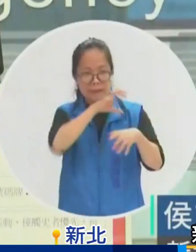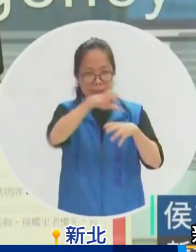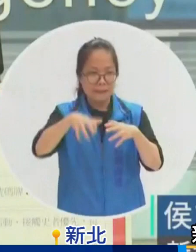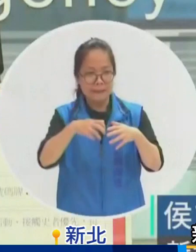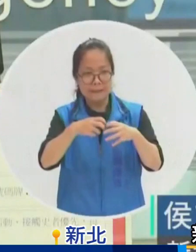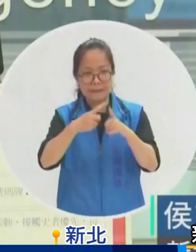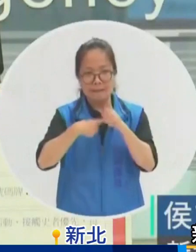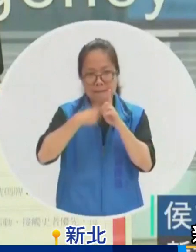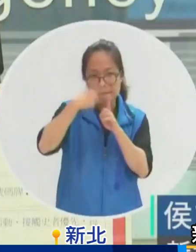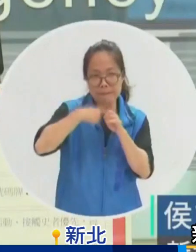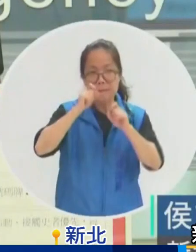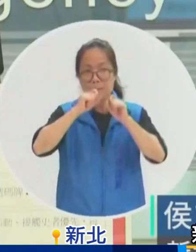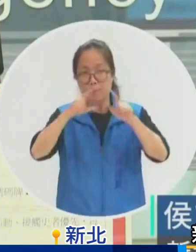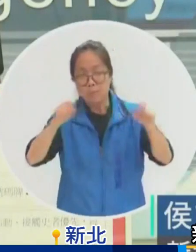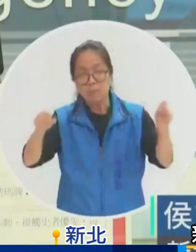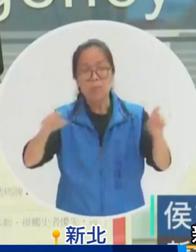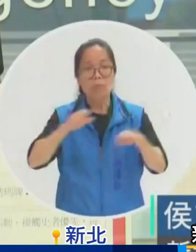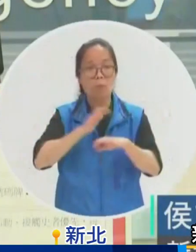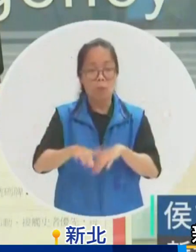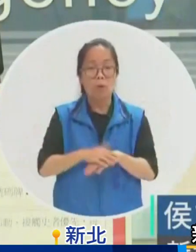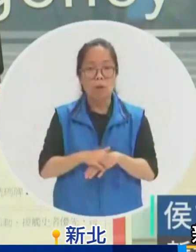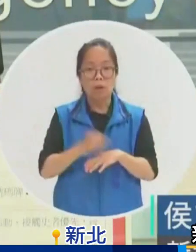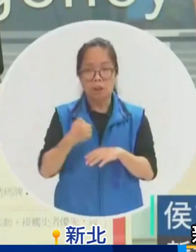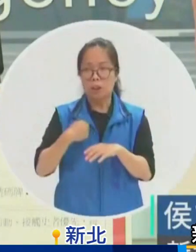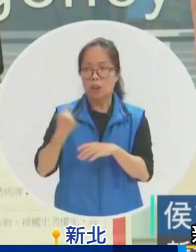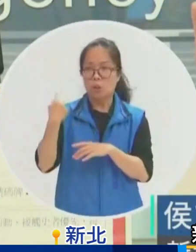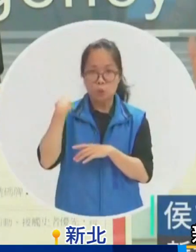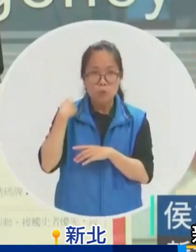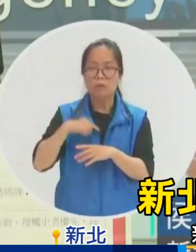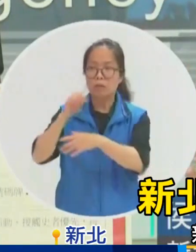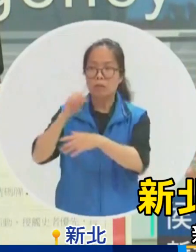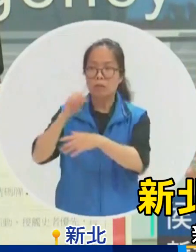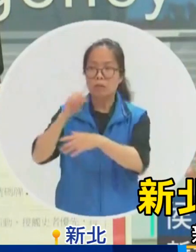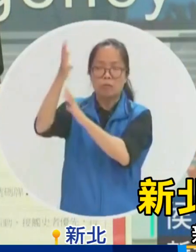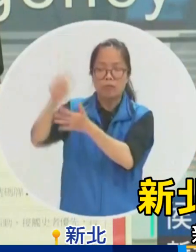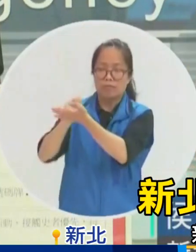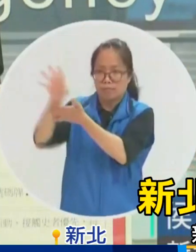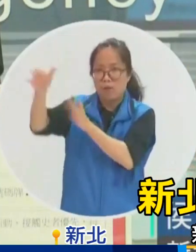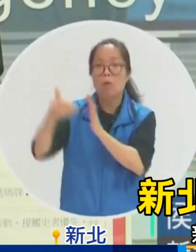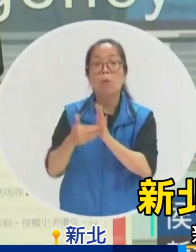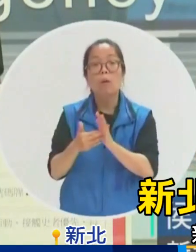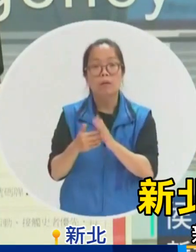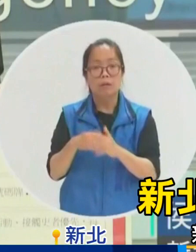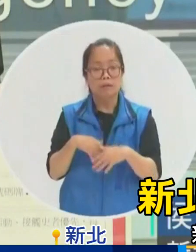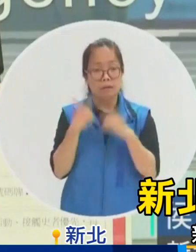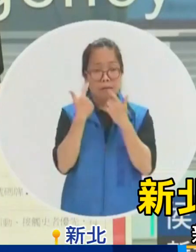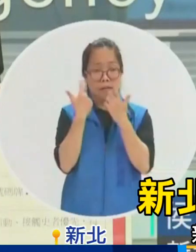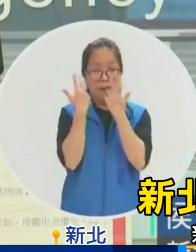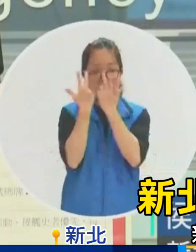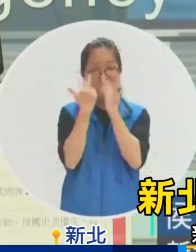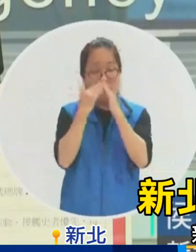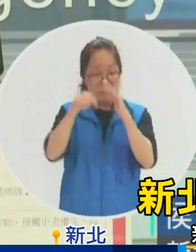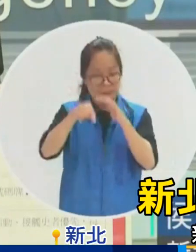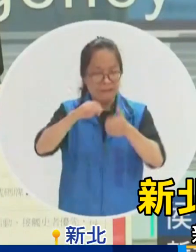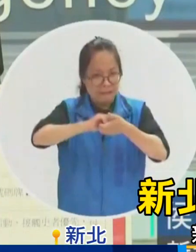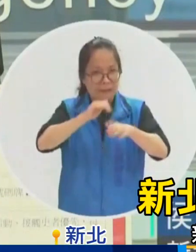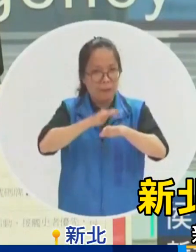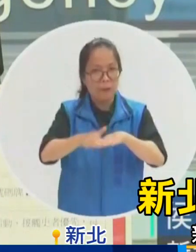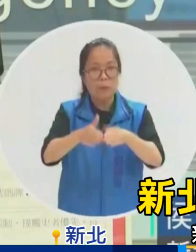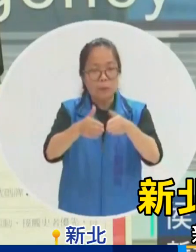措施。所以这个部分我在昨天也跟陈部长做个报告，那新北市一定会做